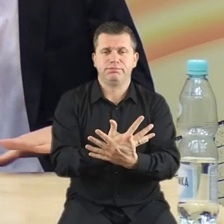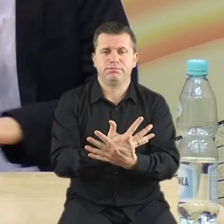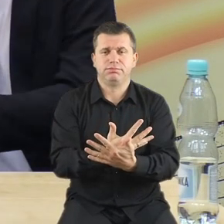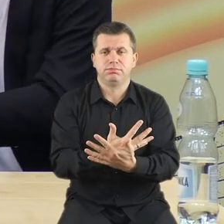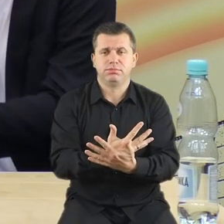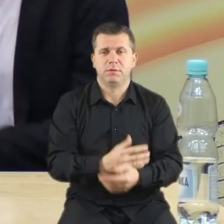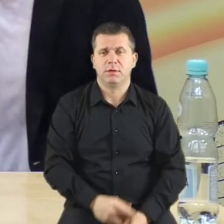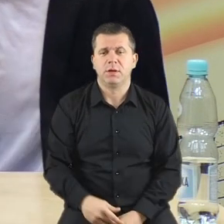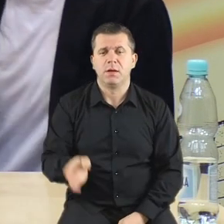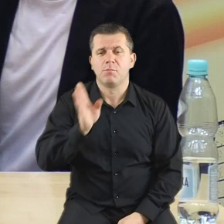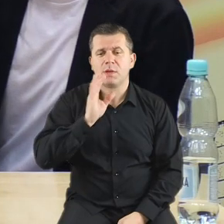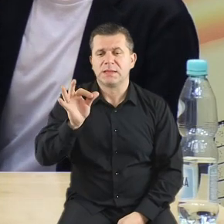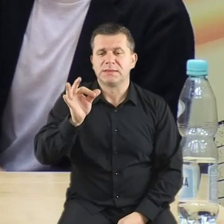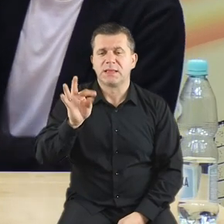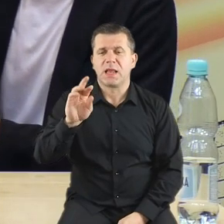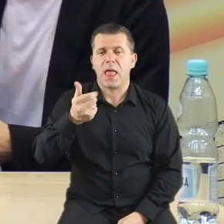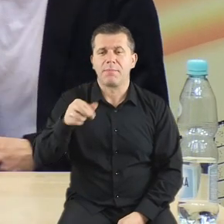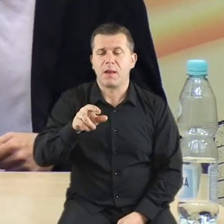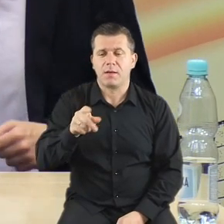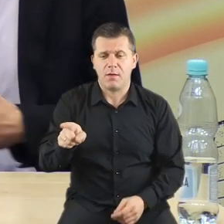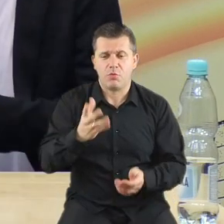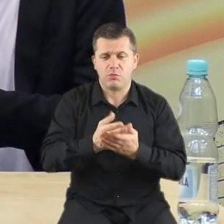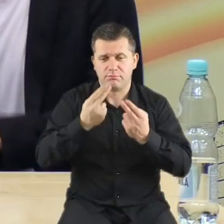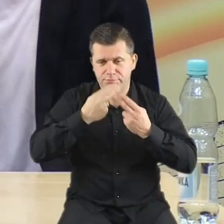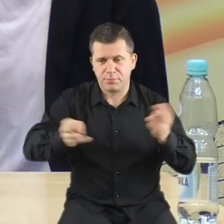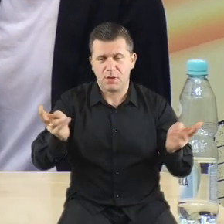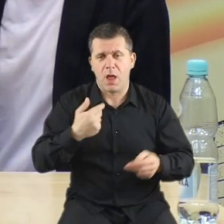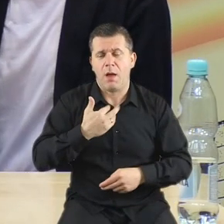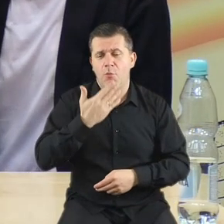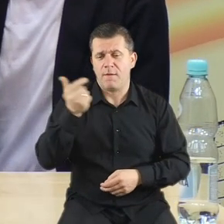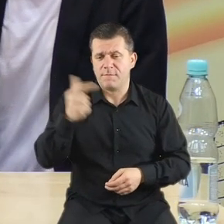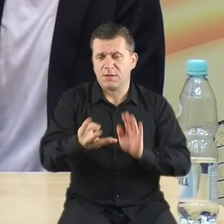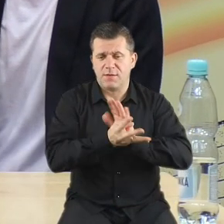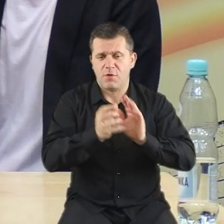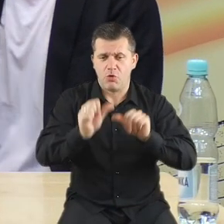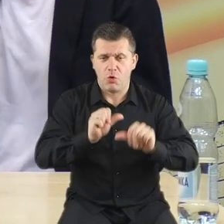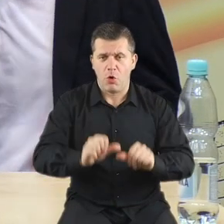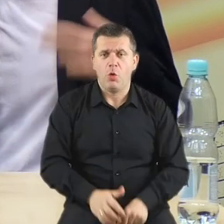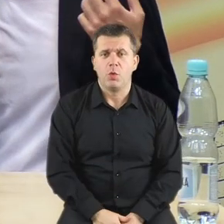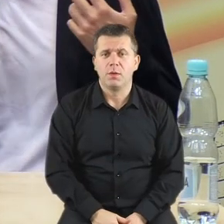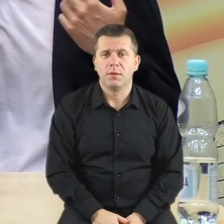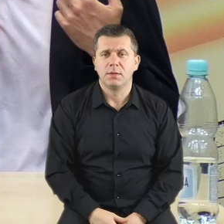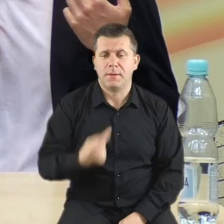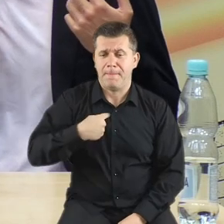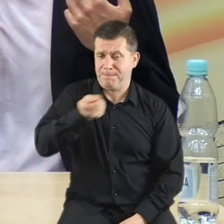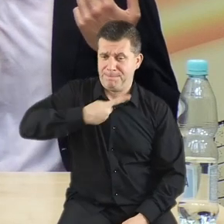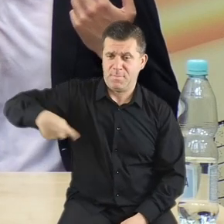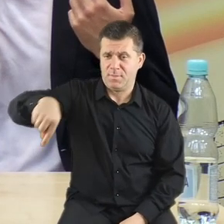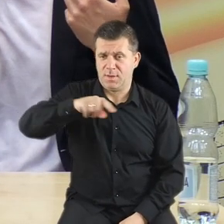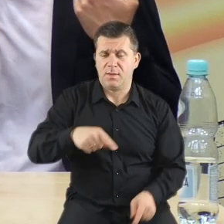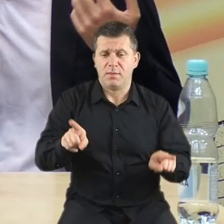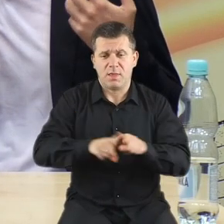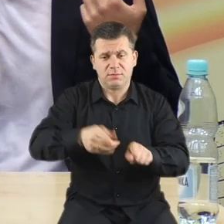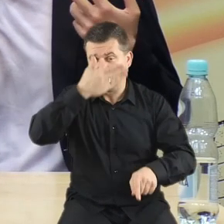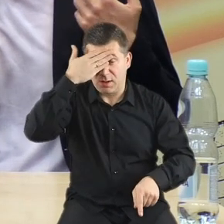zresztą kiedy Stramer wyszedł, to ja mówiłem to, co dzisiaj też w 2019 roku, no że my przecież też nie wiemy o tym,